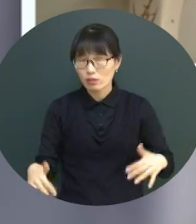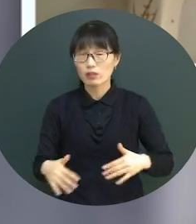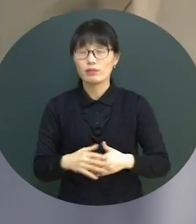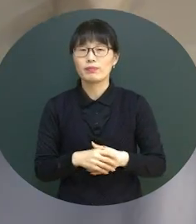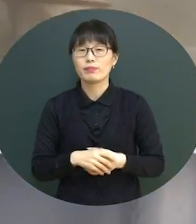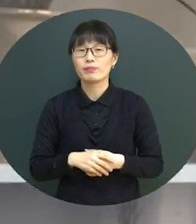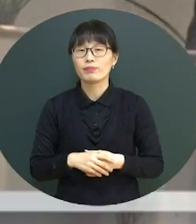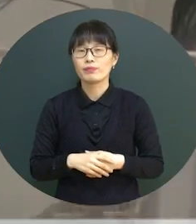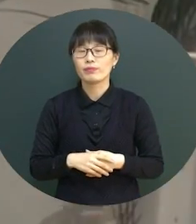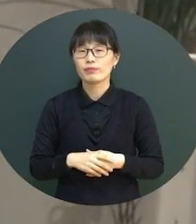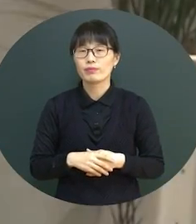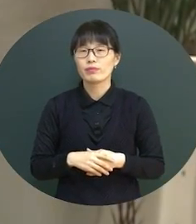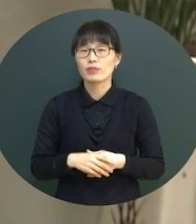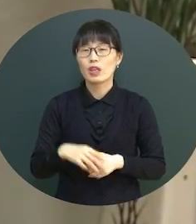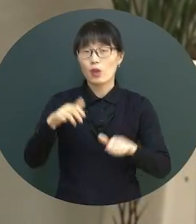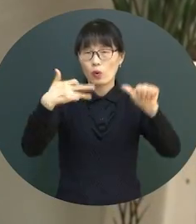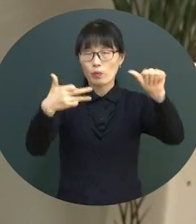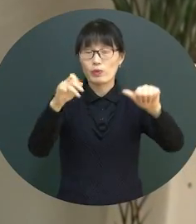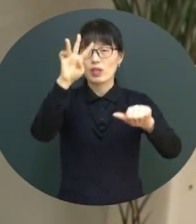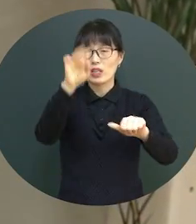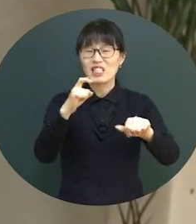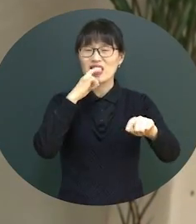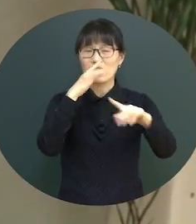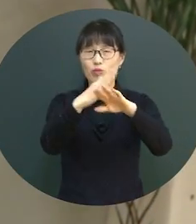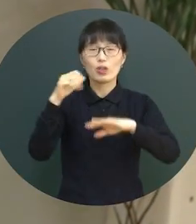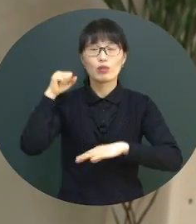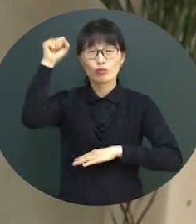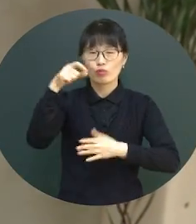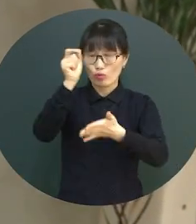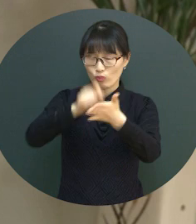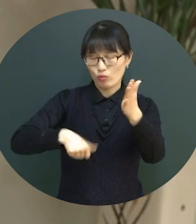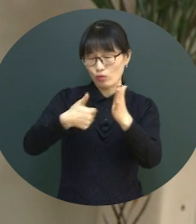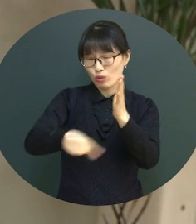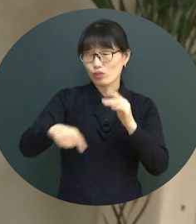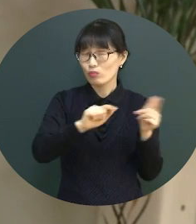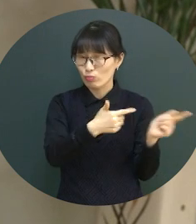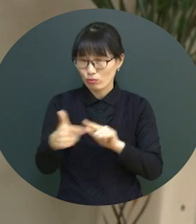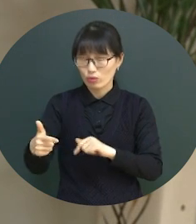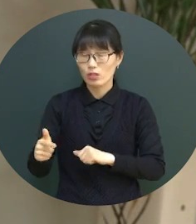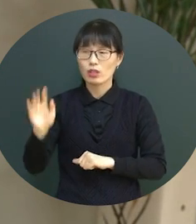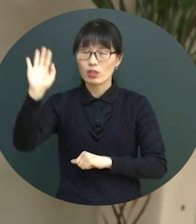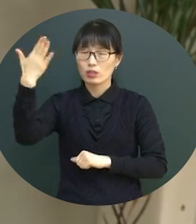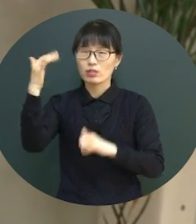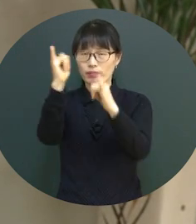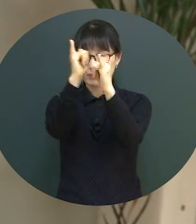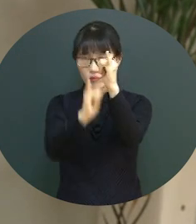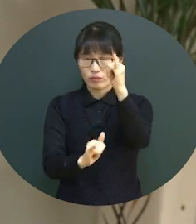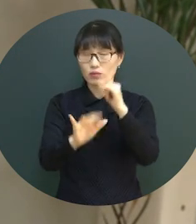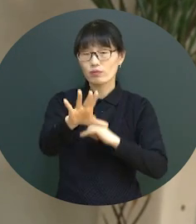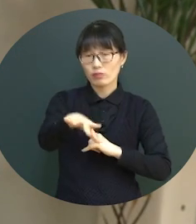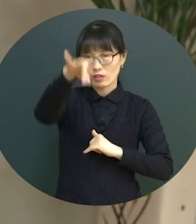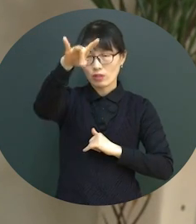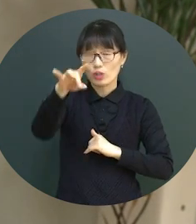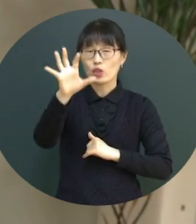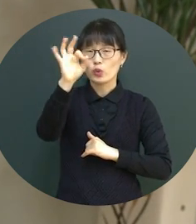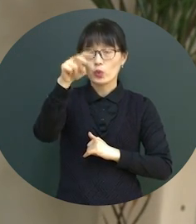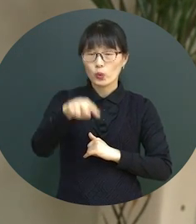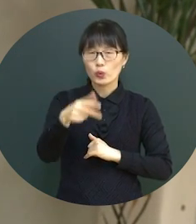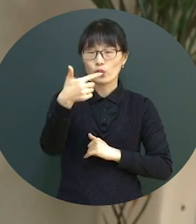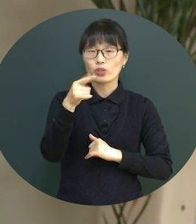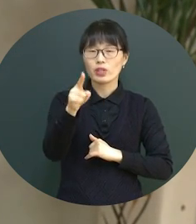있습니다. 5.18 광주민주화운동 기록물이 근현대사 최초로